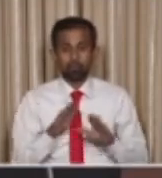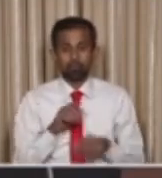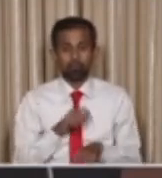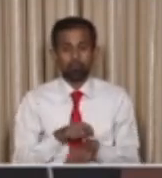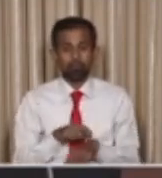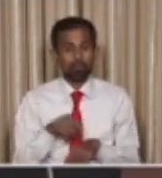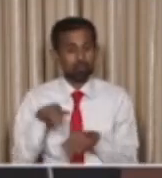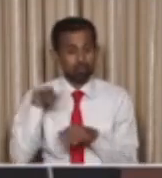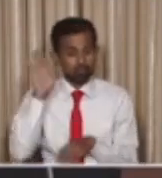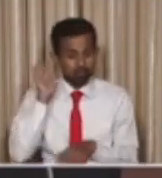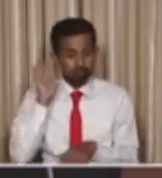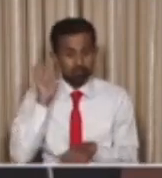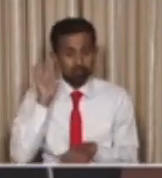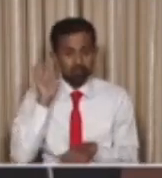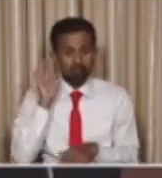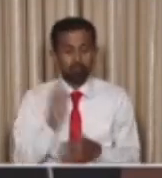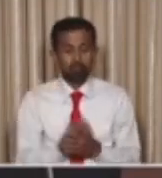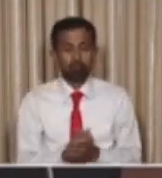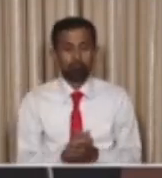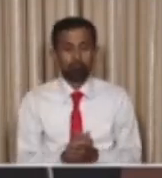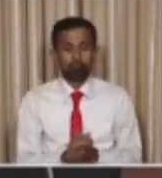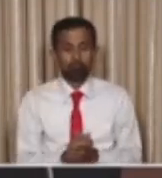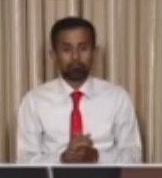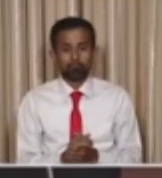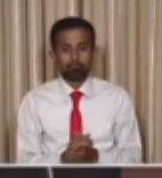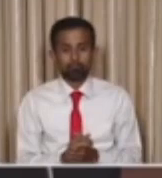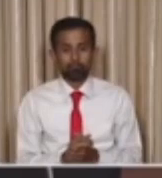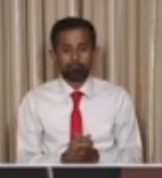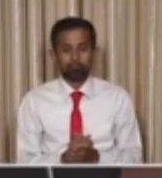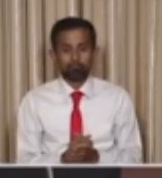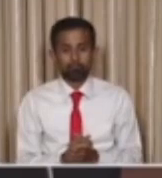ගරු සභාපතිතුමනි,